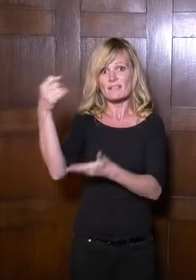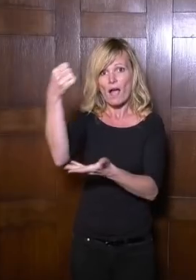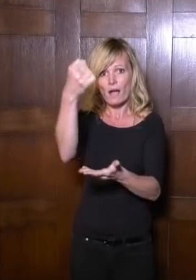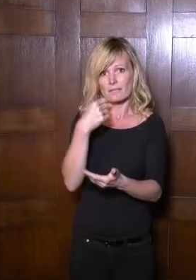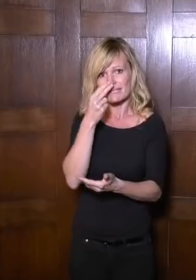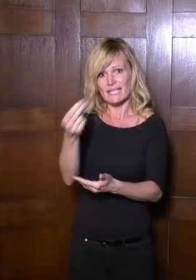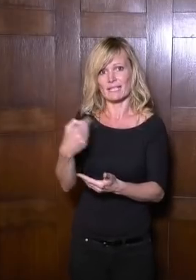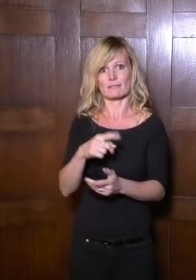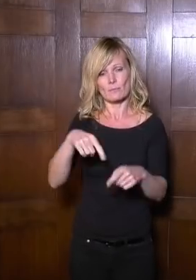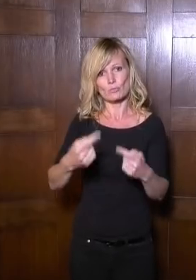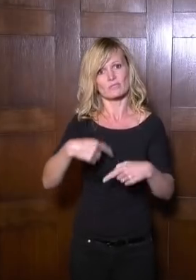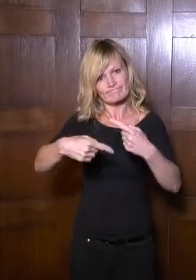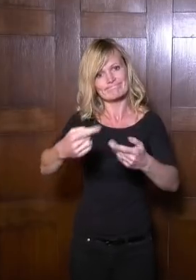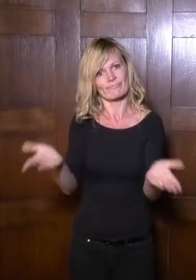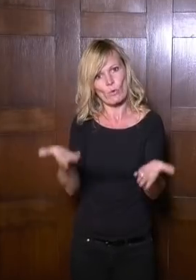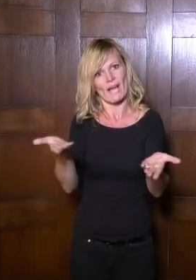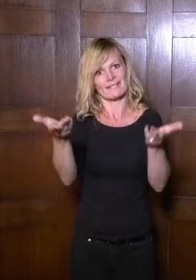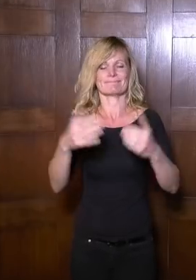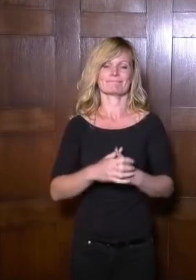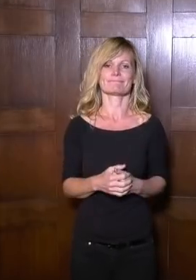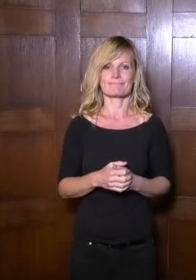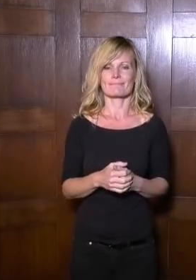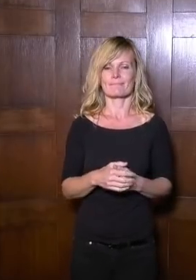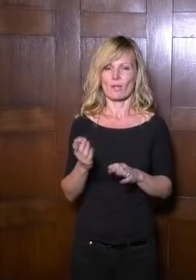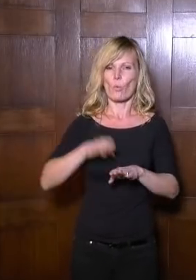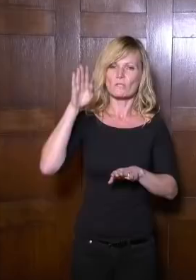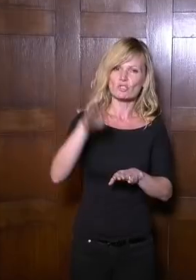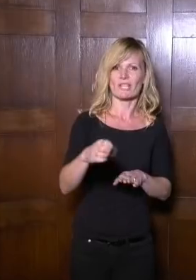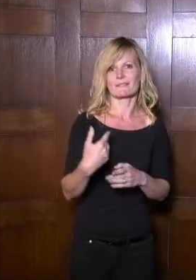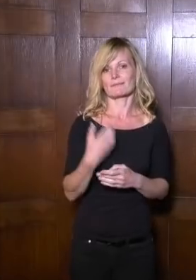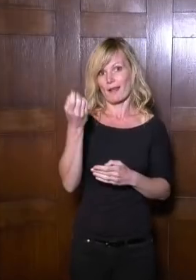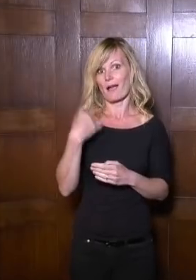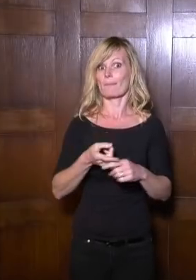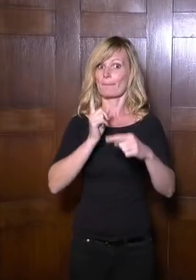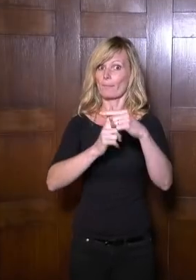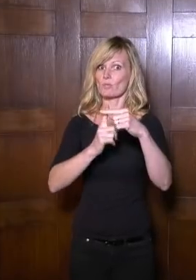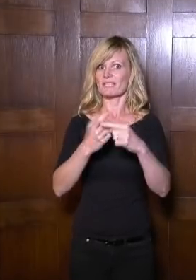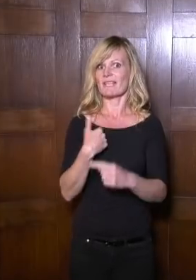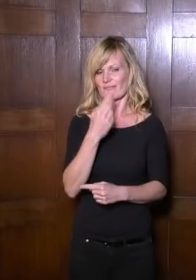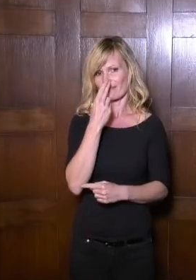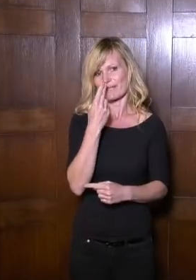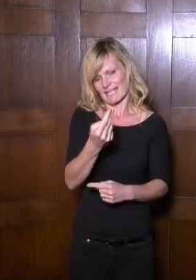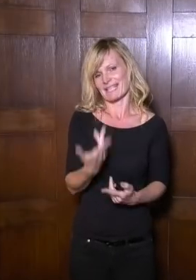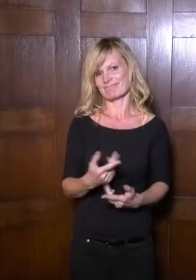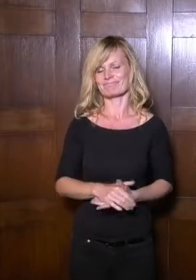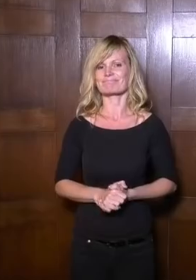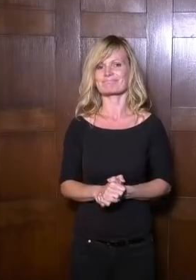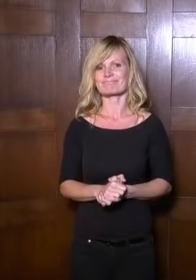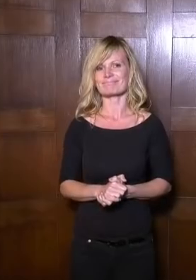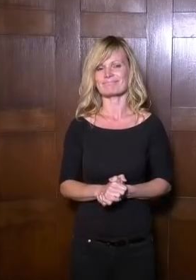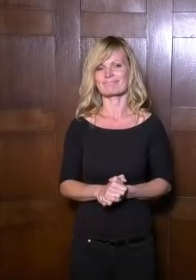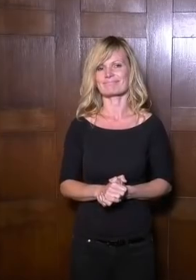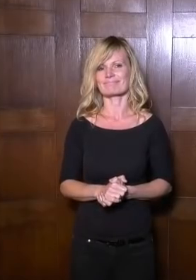gesehen und es muss jetzt wirklich vorangetrieben werden. Aber es sind große Schritte nach vorne und positive Schritte und das sehen wir auch. Frau